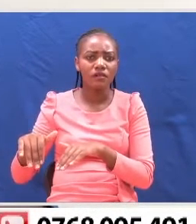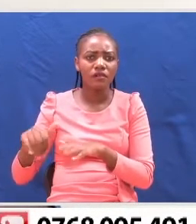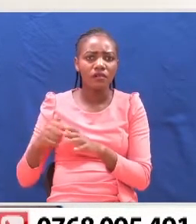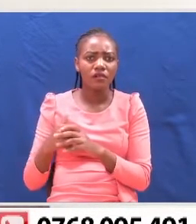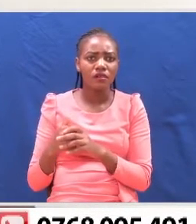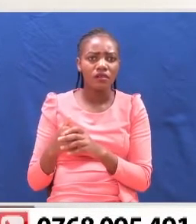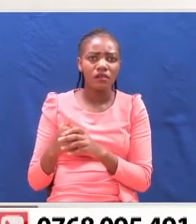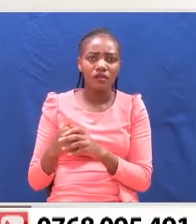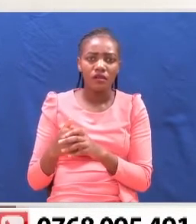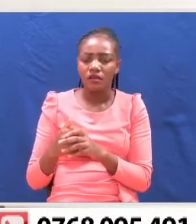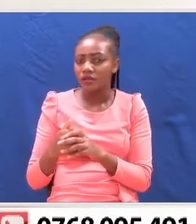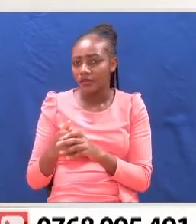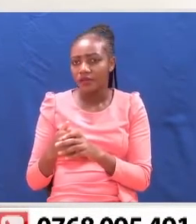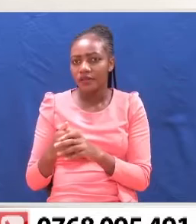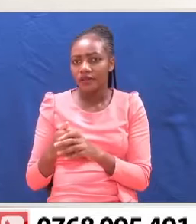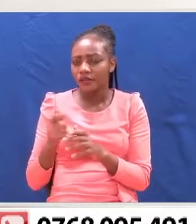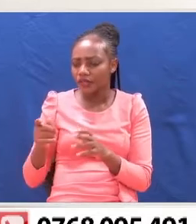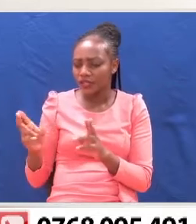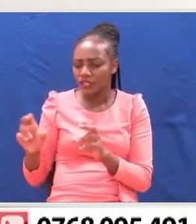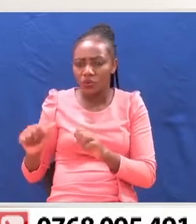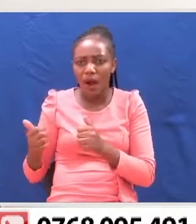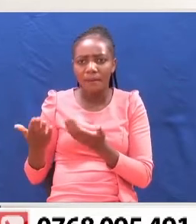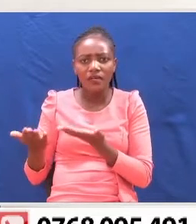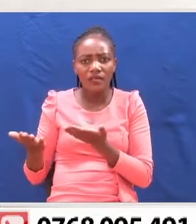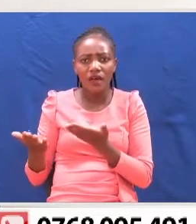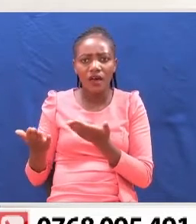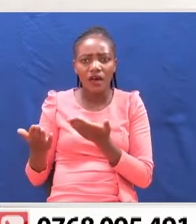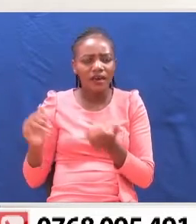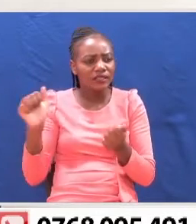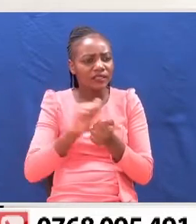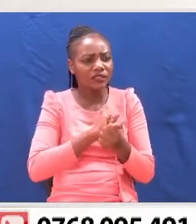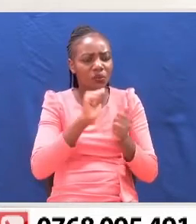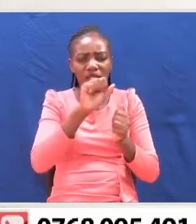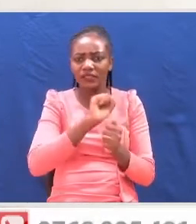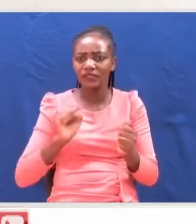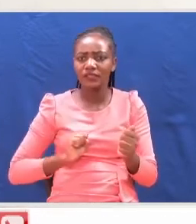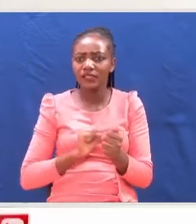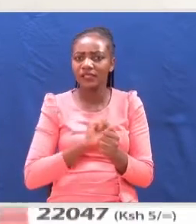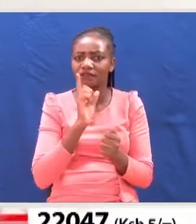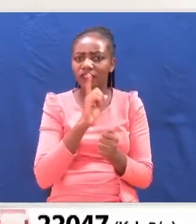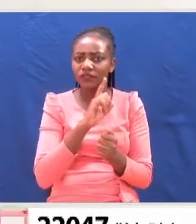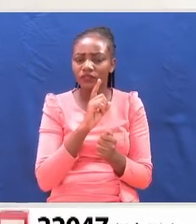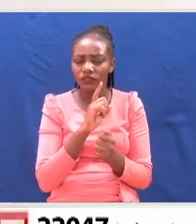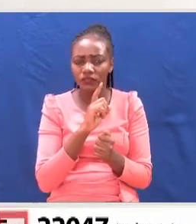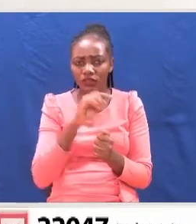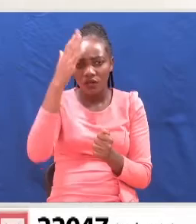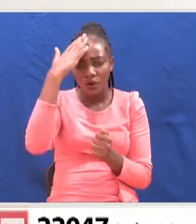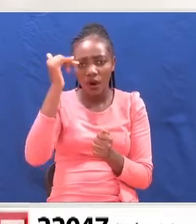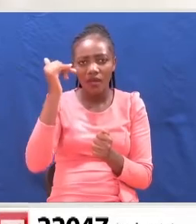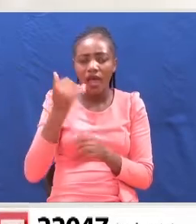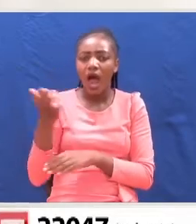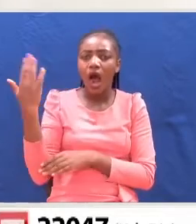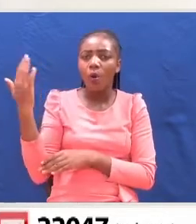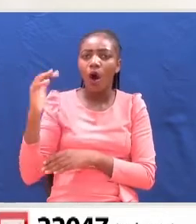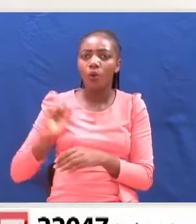huo ukarabati ndio uliharibu. Otherwise unajua kama bunge la Senate pia lingekuwa linachangia kwa mambo ya budget,